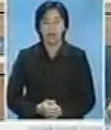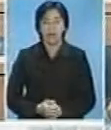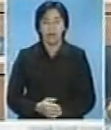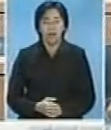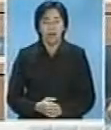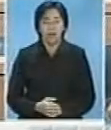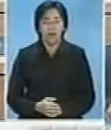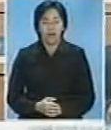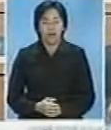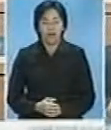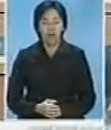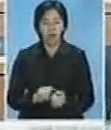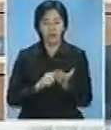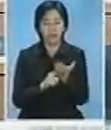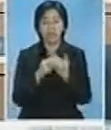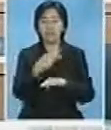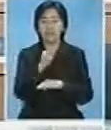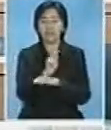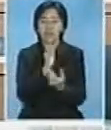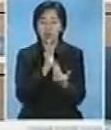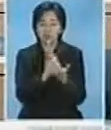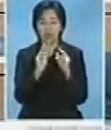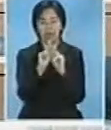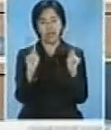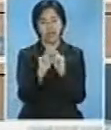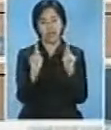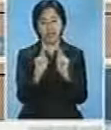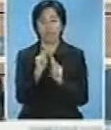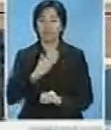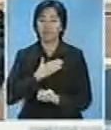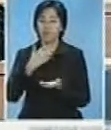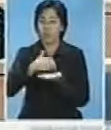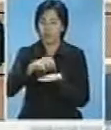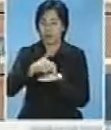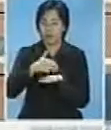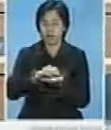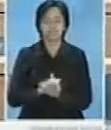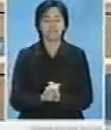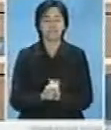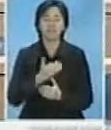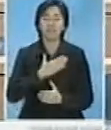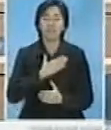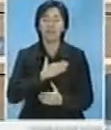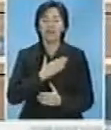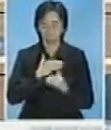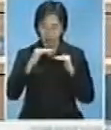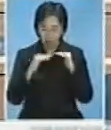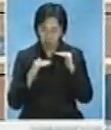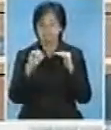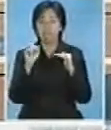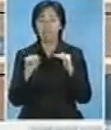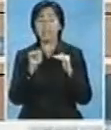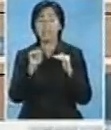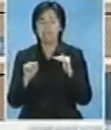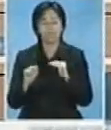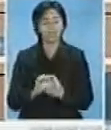ที่ผ่านมายังท่านประธานเพื่อผ่านมายังกรรมาธิการจึงบอกว่าสิ่งที่ผมต้องตัดไป10%นั้นเพื่อไปต้องการ